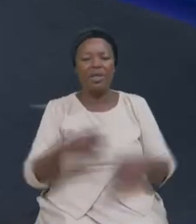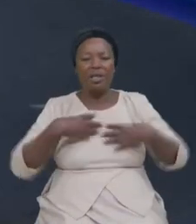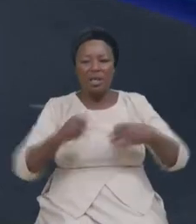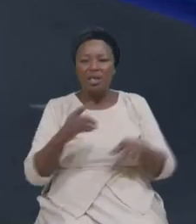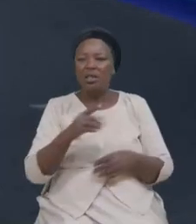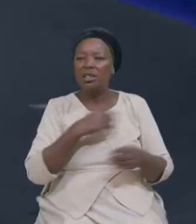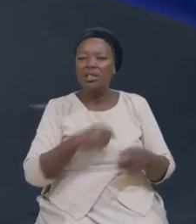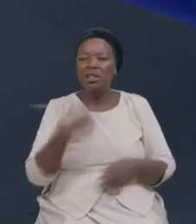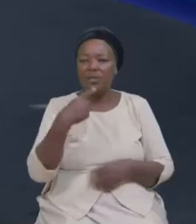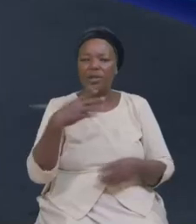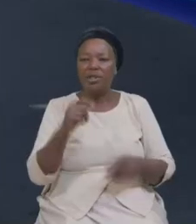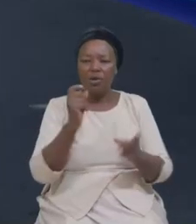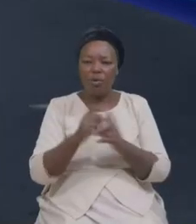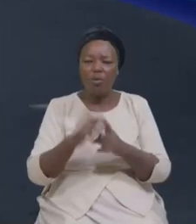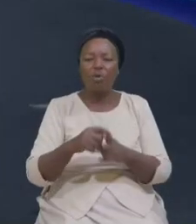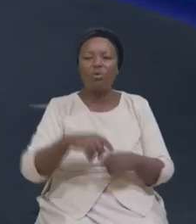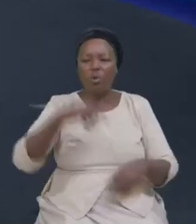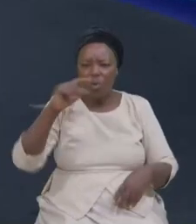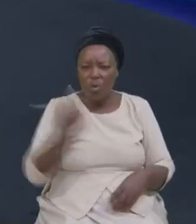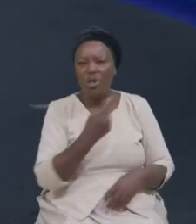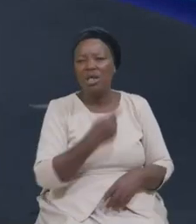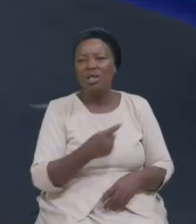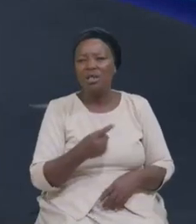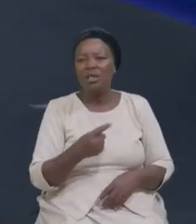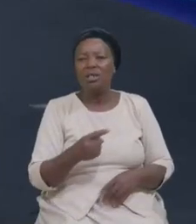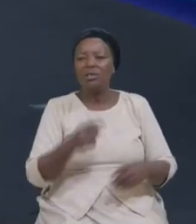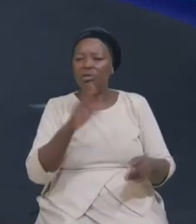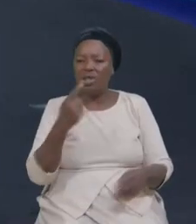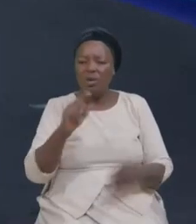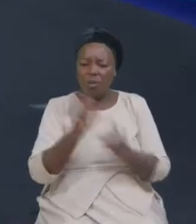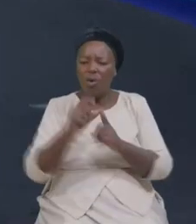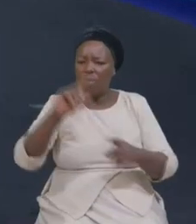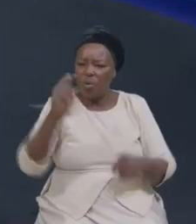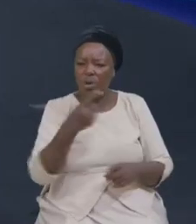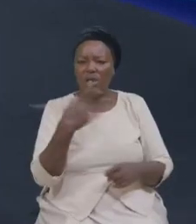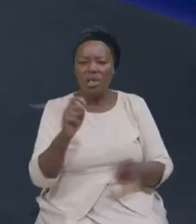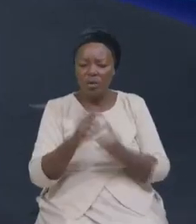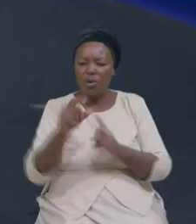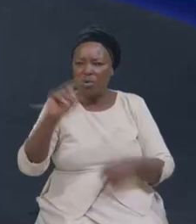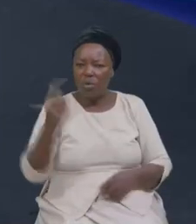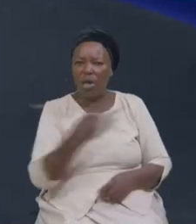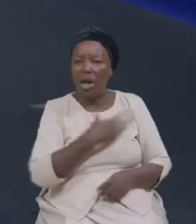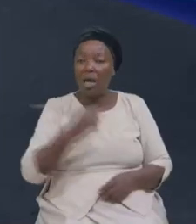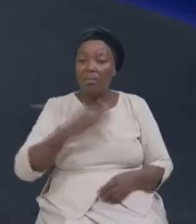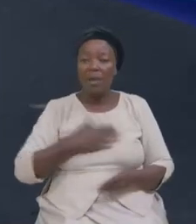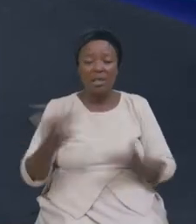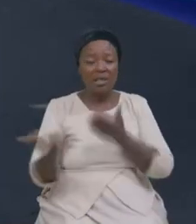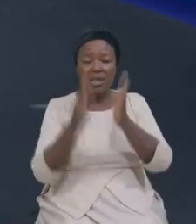mot. Un mot seulement. Un mot seulement. Et mon serviteur sera